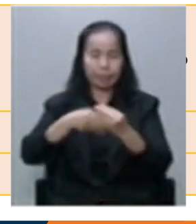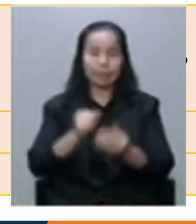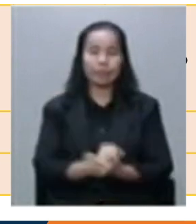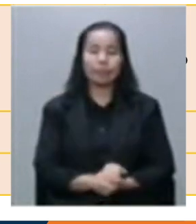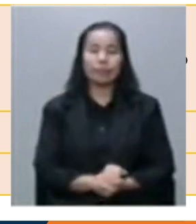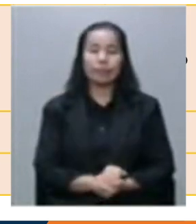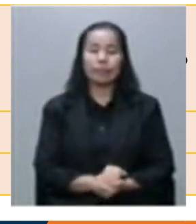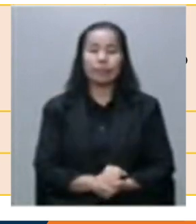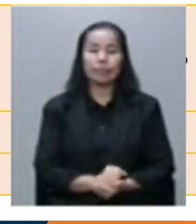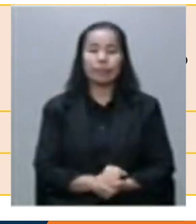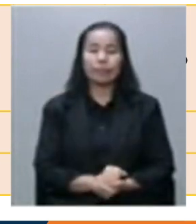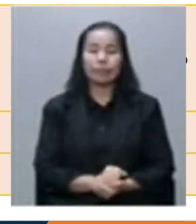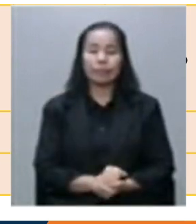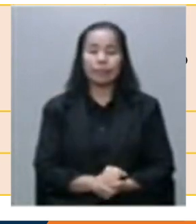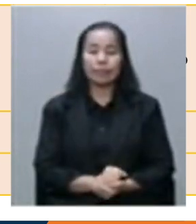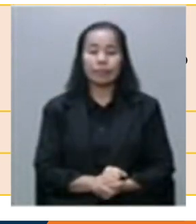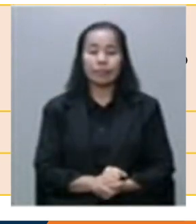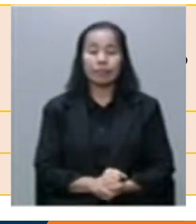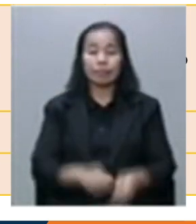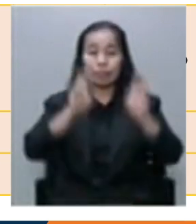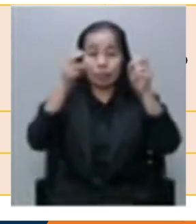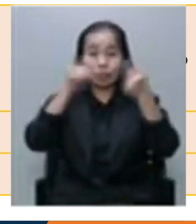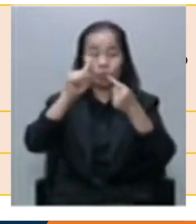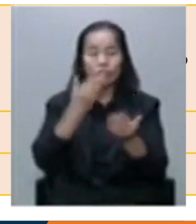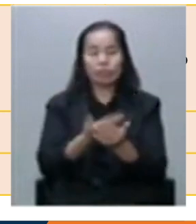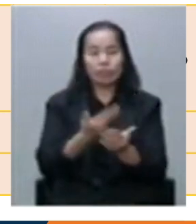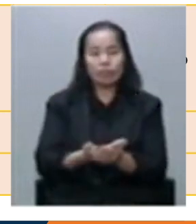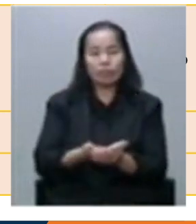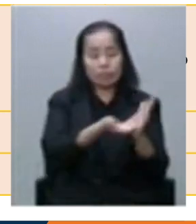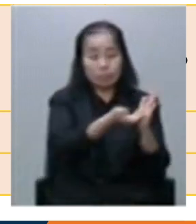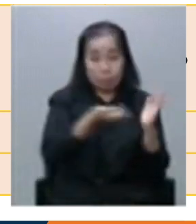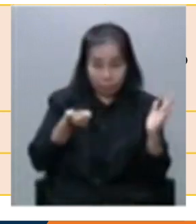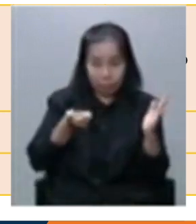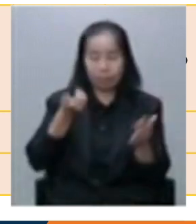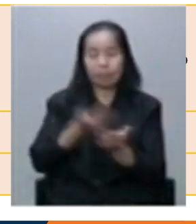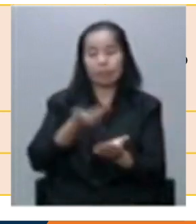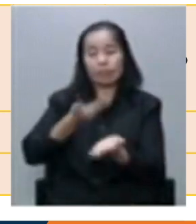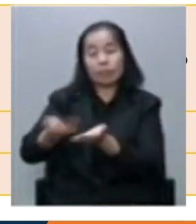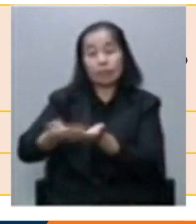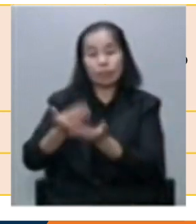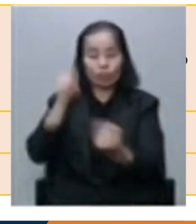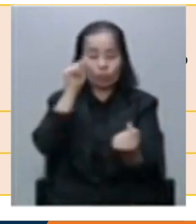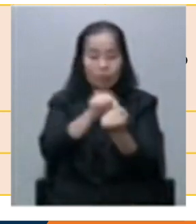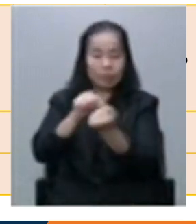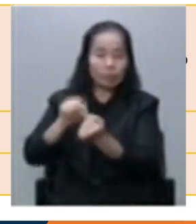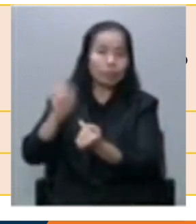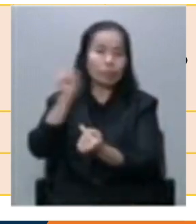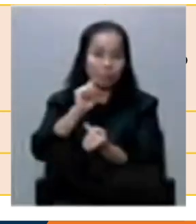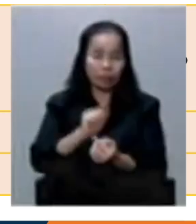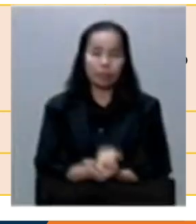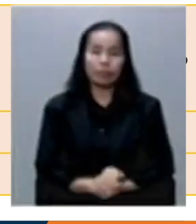นะครับในประเด็นต่อไปคือการเบิกจ่ายนะครับที่ไม่ตรงเป้าเป็นอย่างนี้ครับท่านประธ